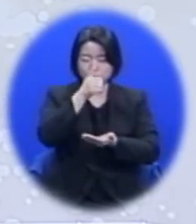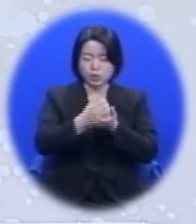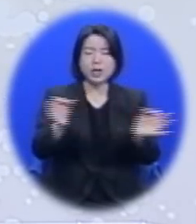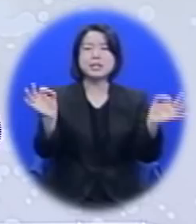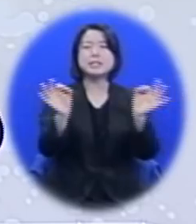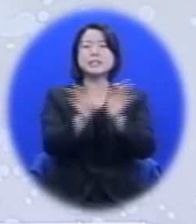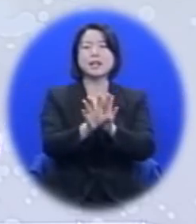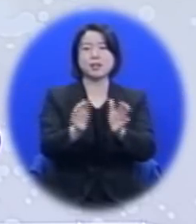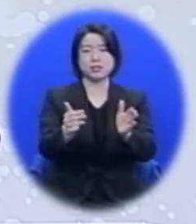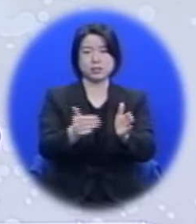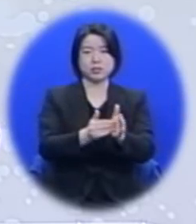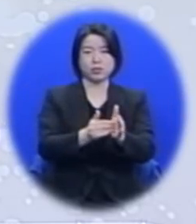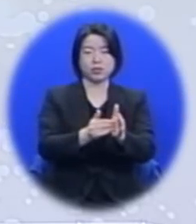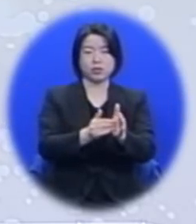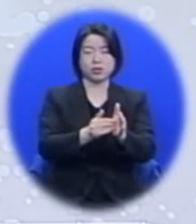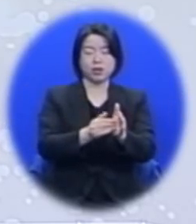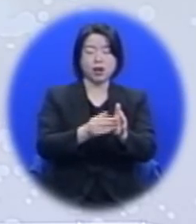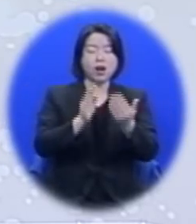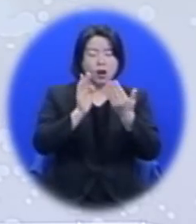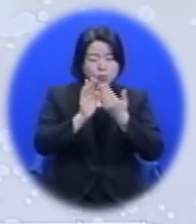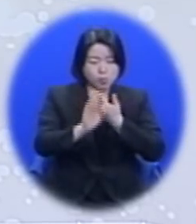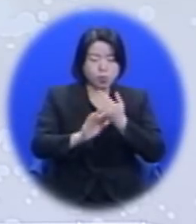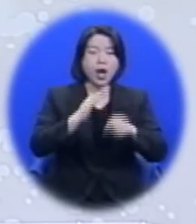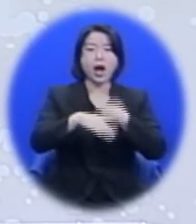받았고 하나님의 자녀가 되고